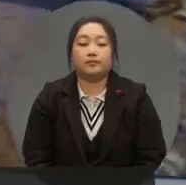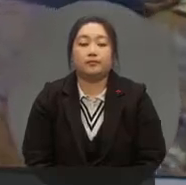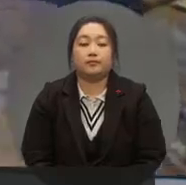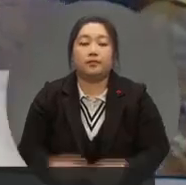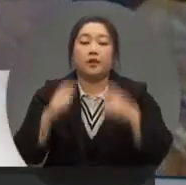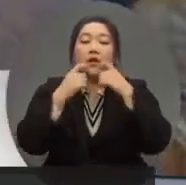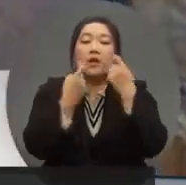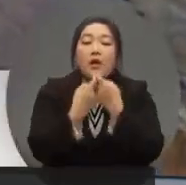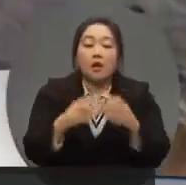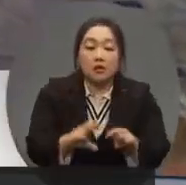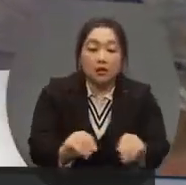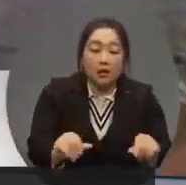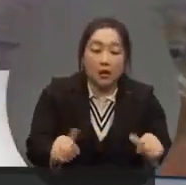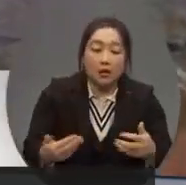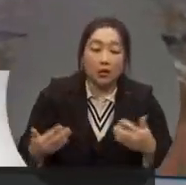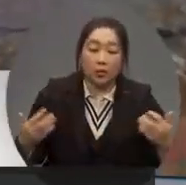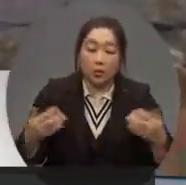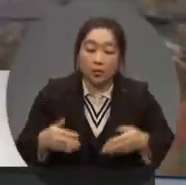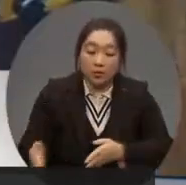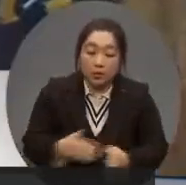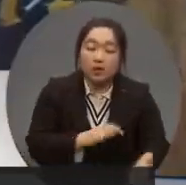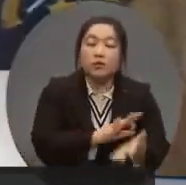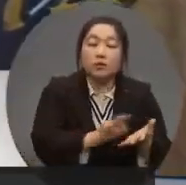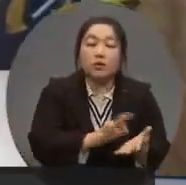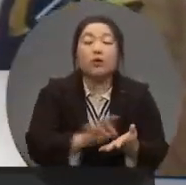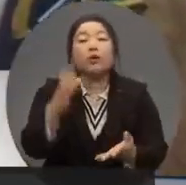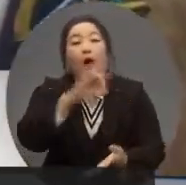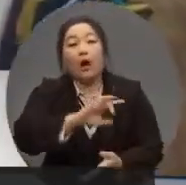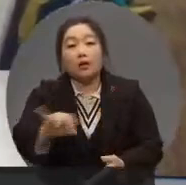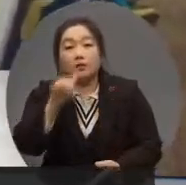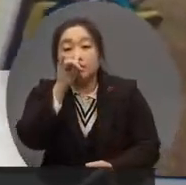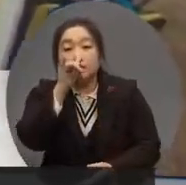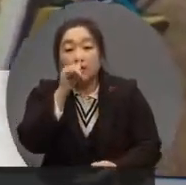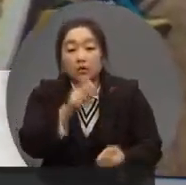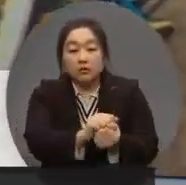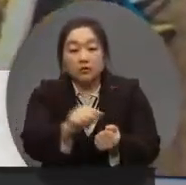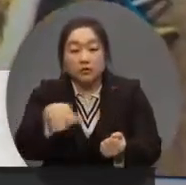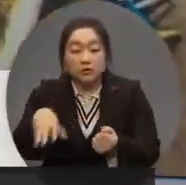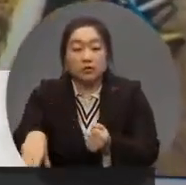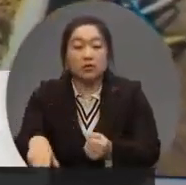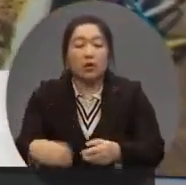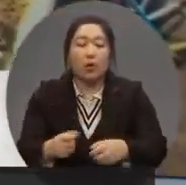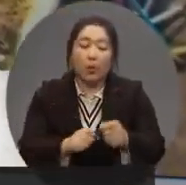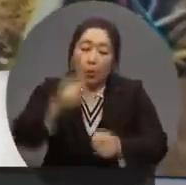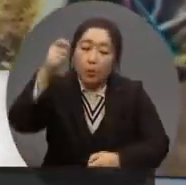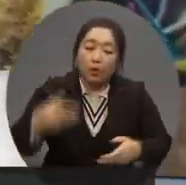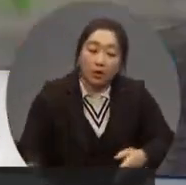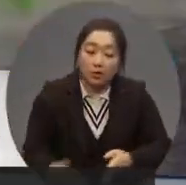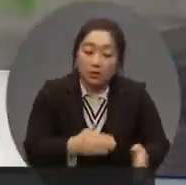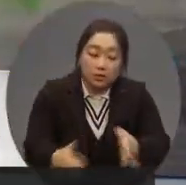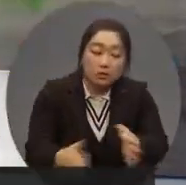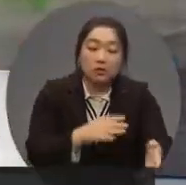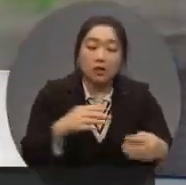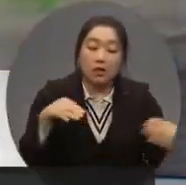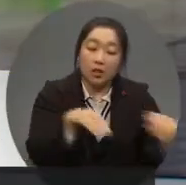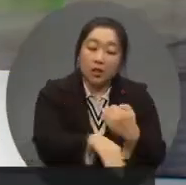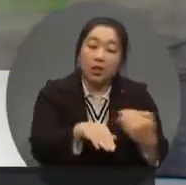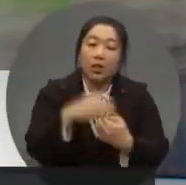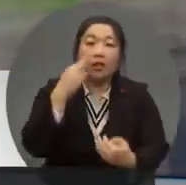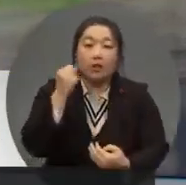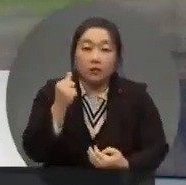개인 소유의 땅이 도로로 쓰이는 경우가 종종 있는데요. 진천에서는 수십 년 동안 도로로 사용되던 빌라